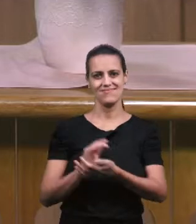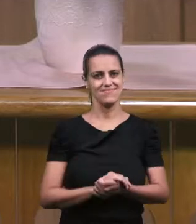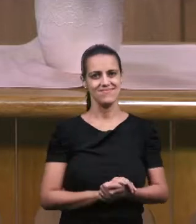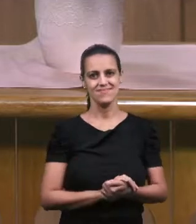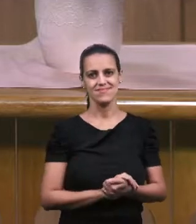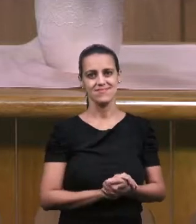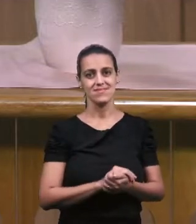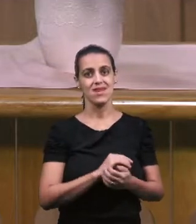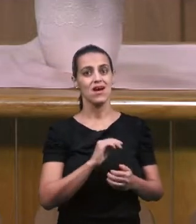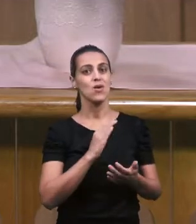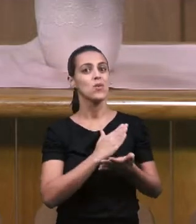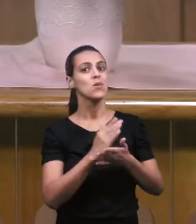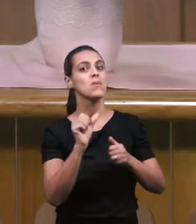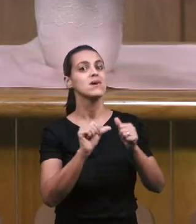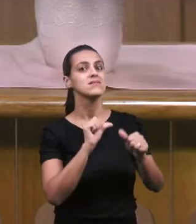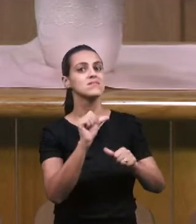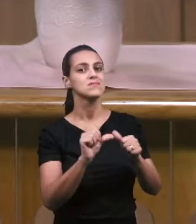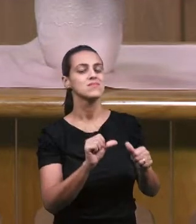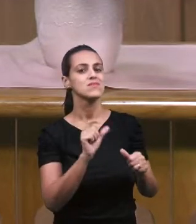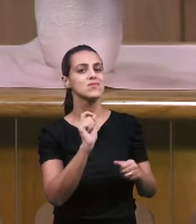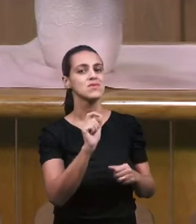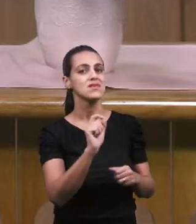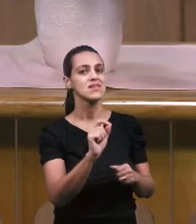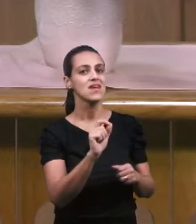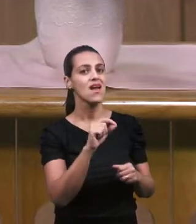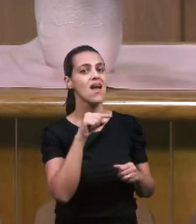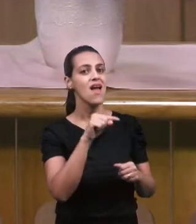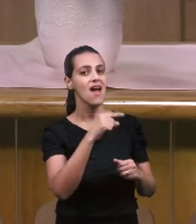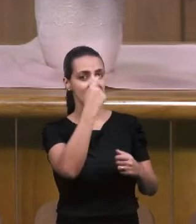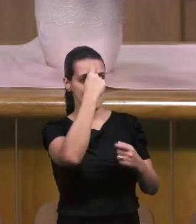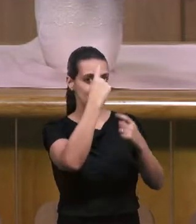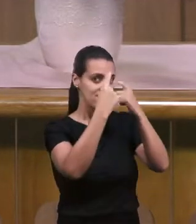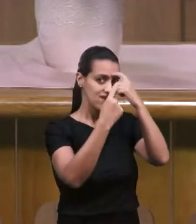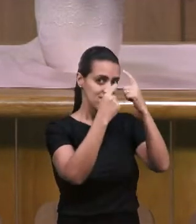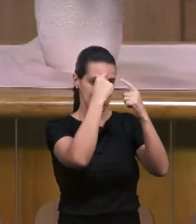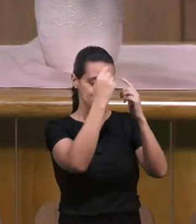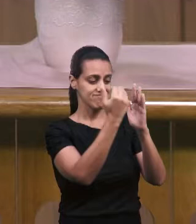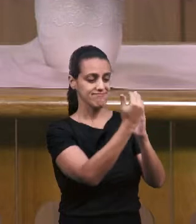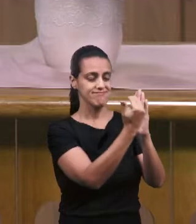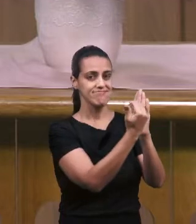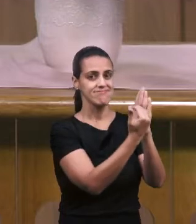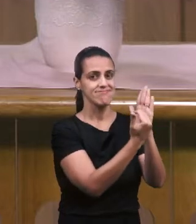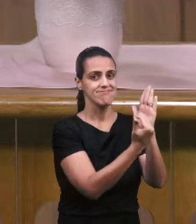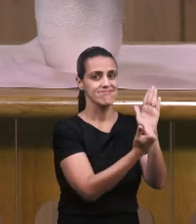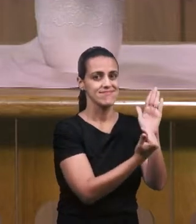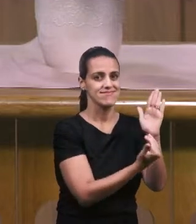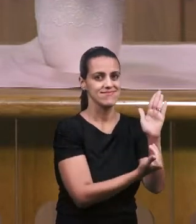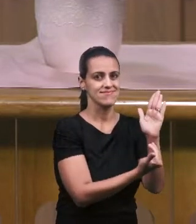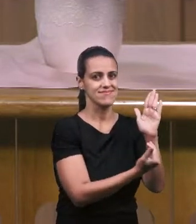elle apporte sa systématique religieuse.